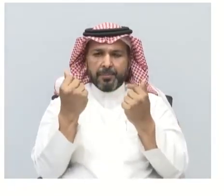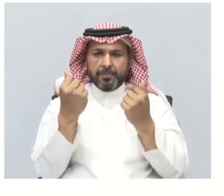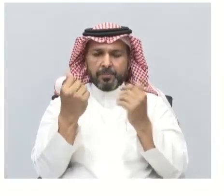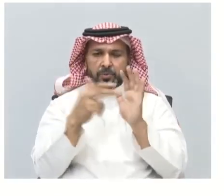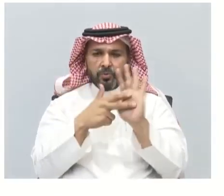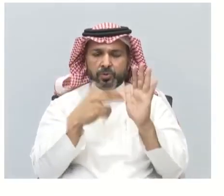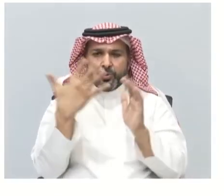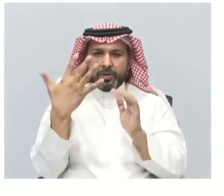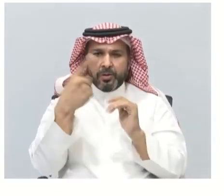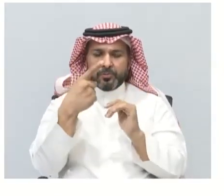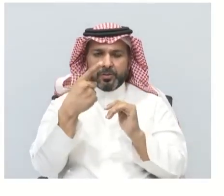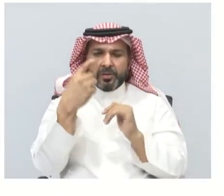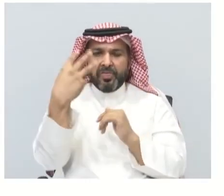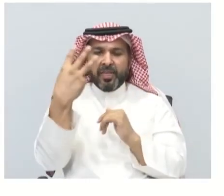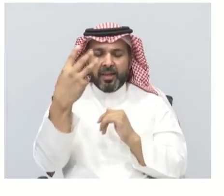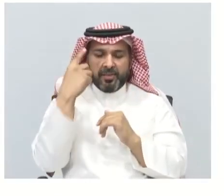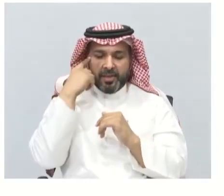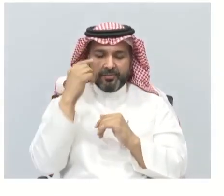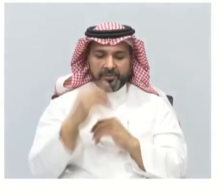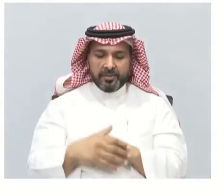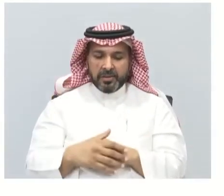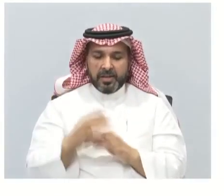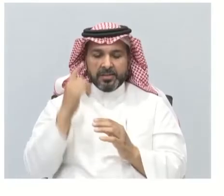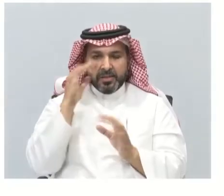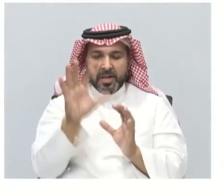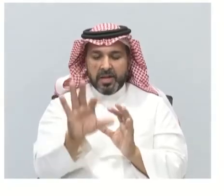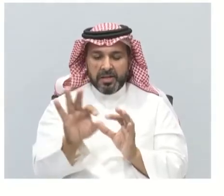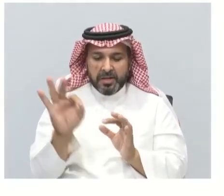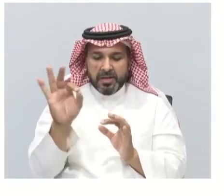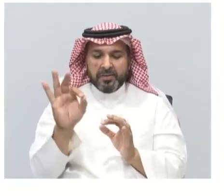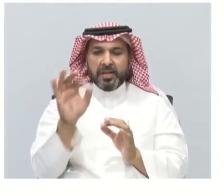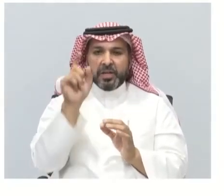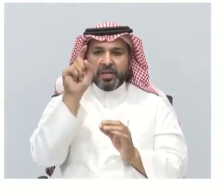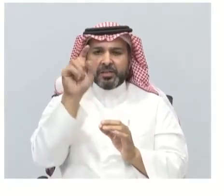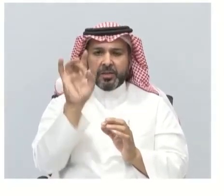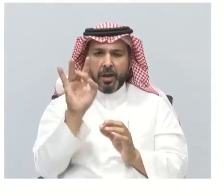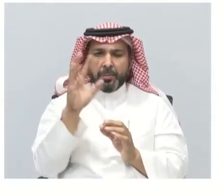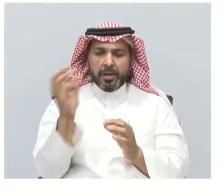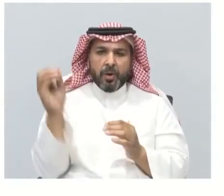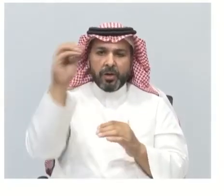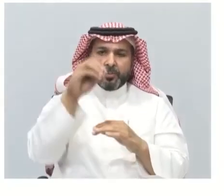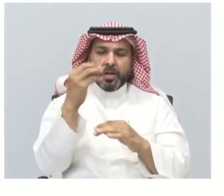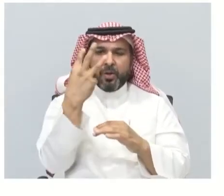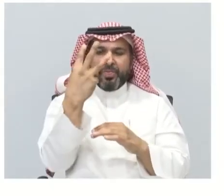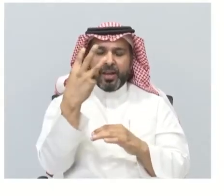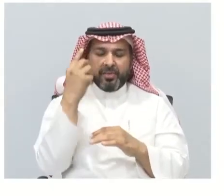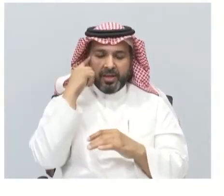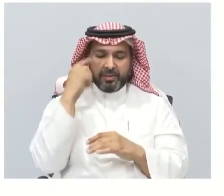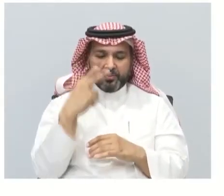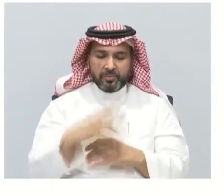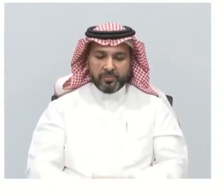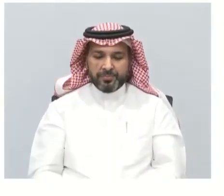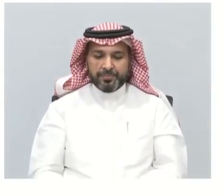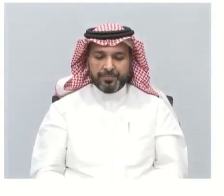عنها او نعوض قيمه الاكس باحدى المعادلتين اما المعادله الاولى او المعادله الثانيه ممتاز تعالوا نعوض المعادله الثانيه هنا اسهل